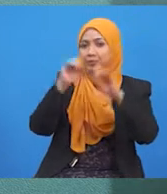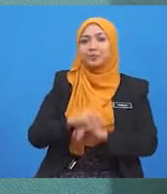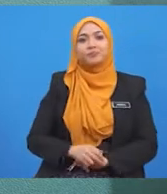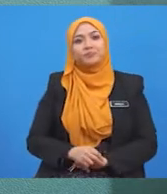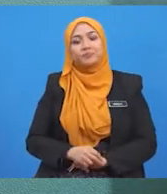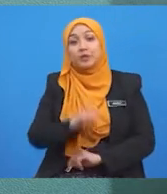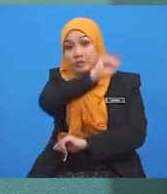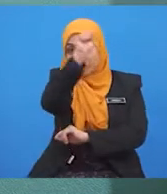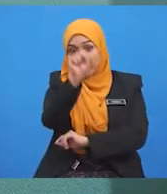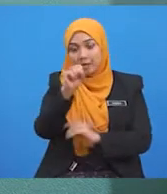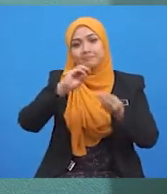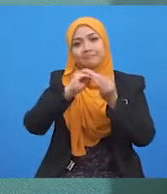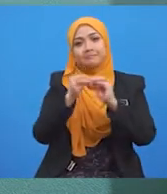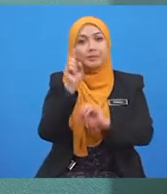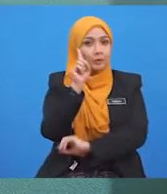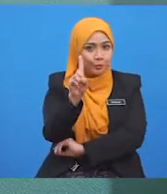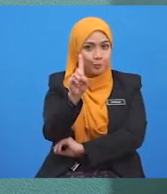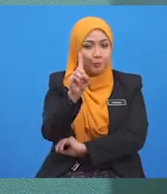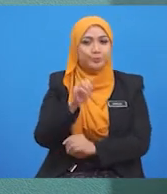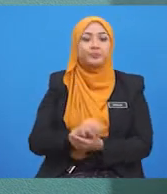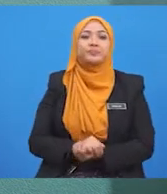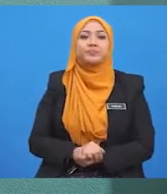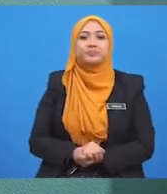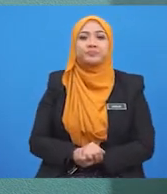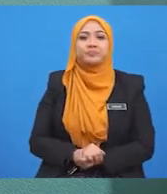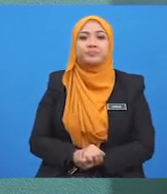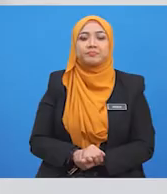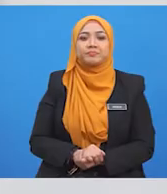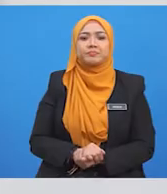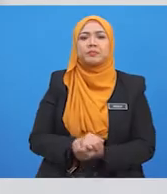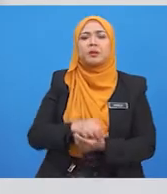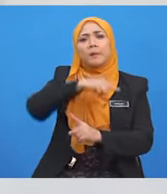apakah pemerhatian yang dapat kamu buat